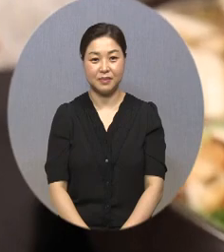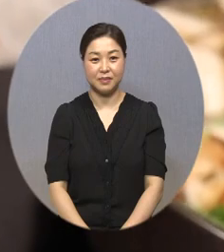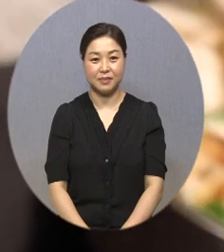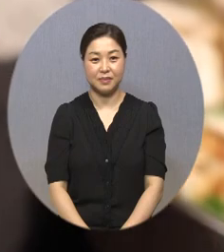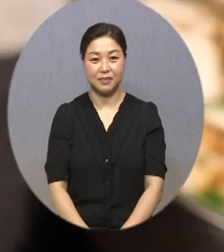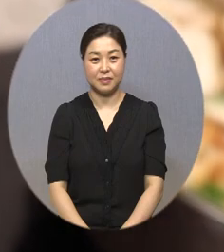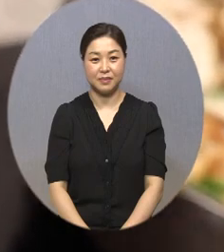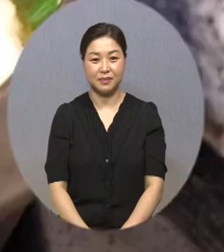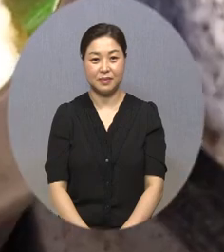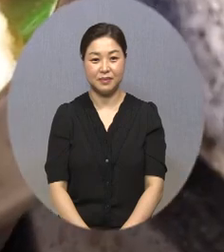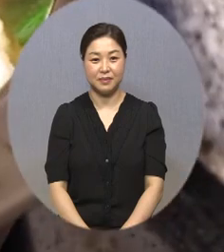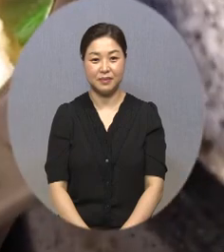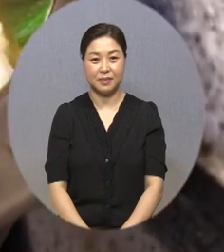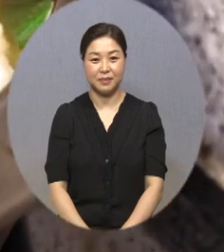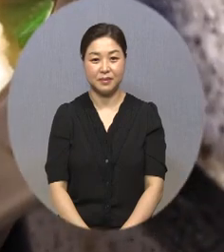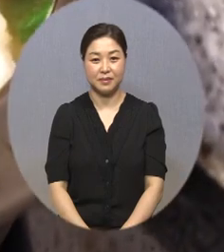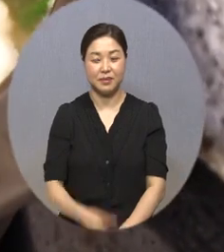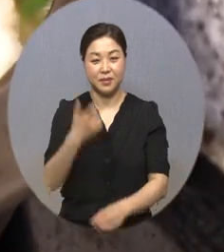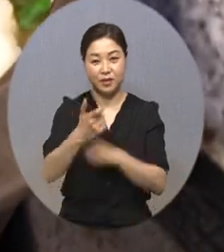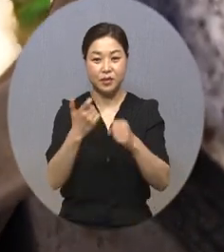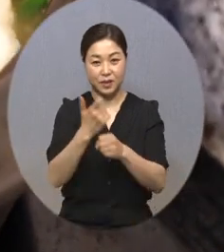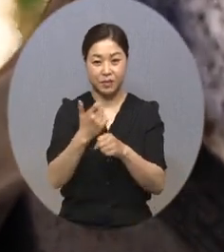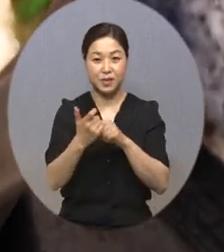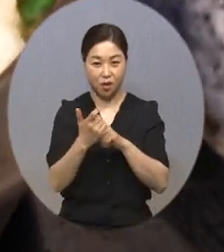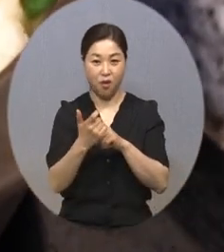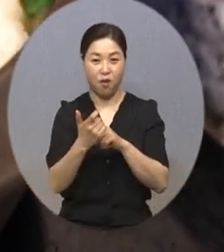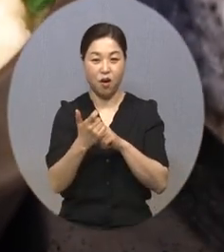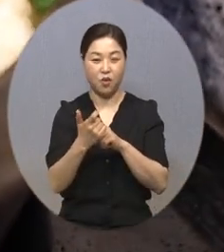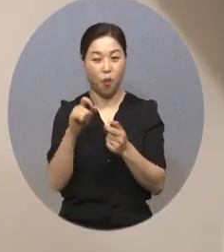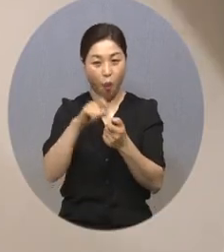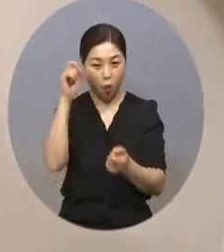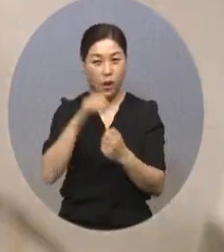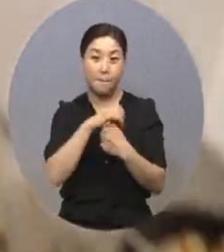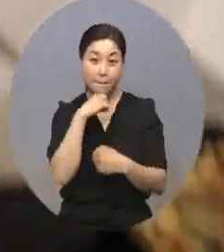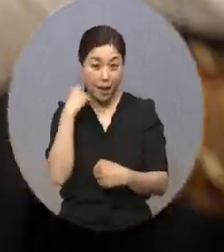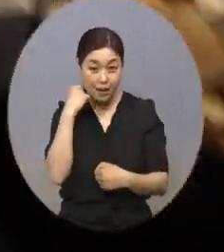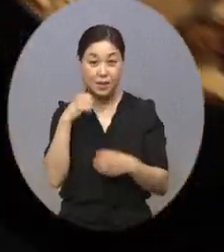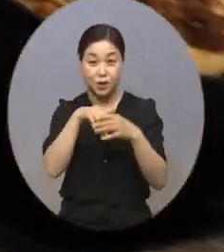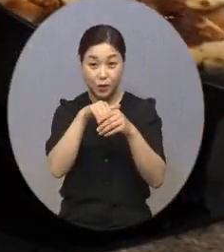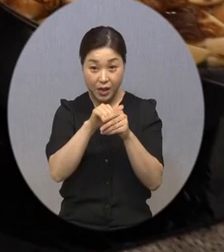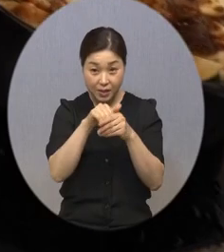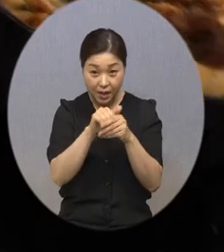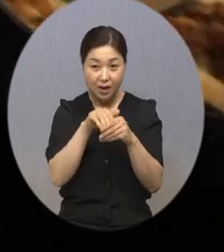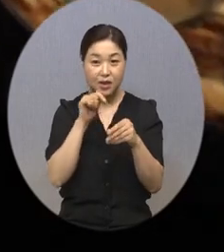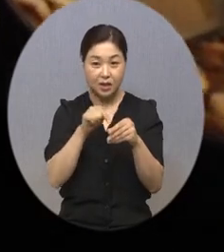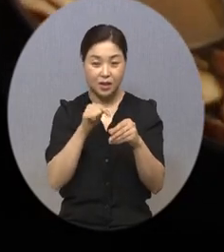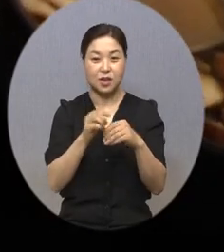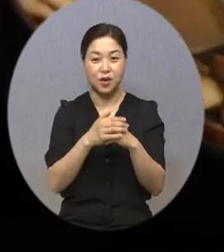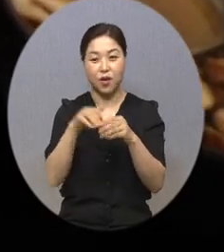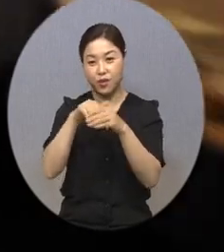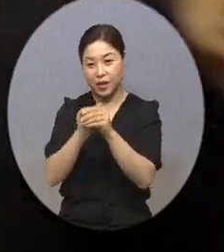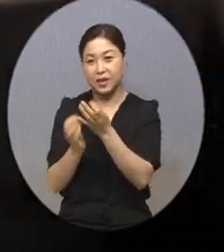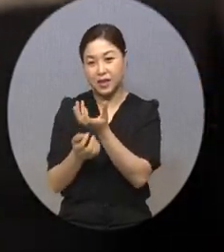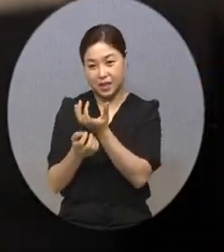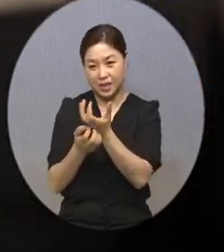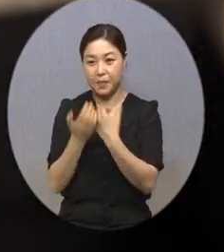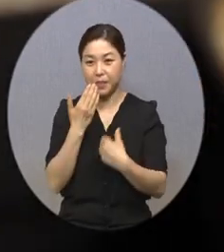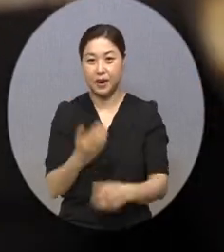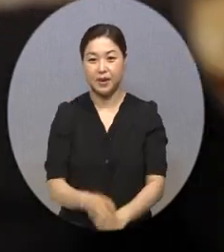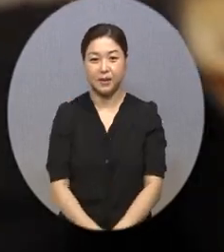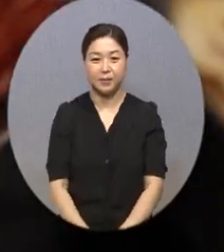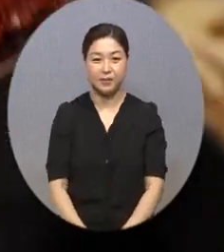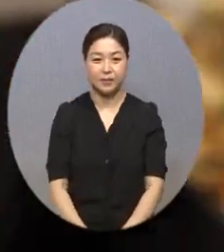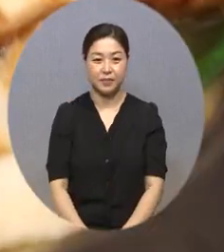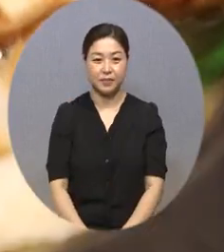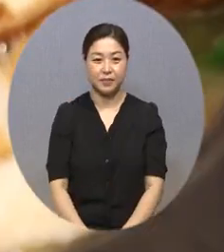튀면 탱크 맛이 기대 장만 있으면 비박 1 전편 장치 게 도어 1 편이죠 칼